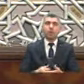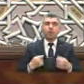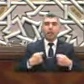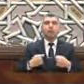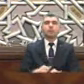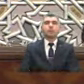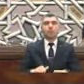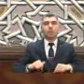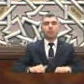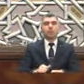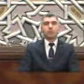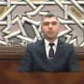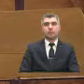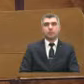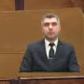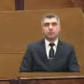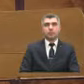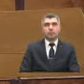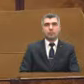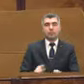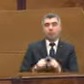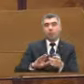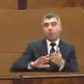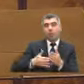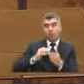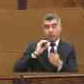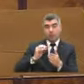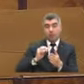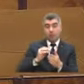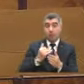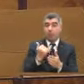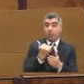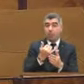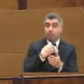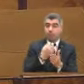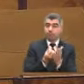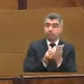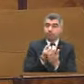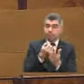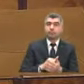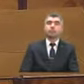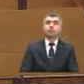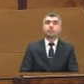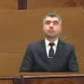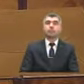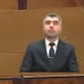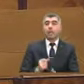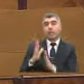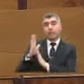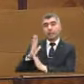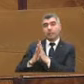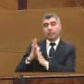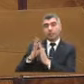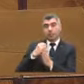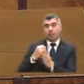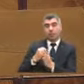سيد الوزير المحترم، ما تمخض الجبل فولد فأرا. بالدارجه كما قالوا المغاربه زمان،